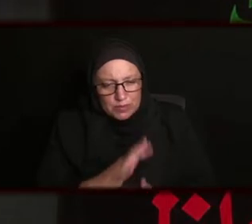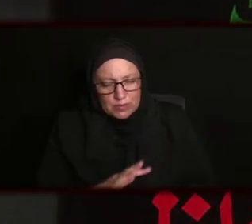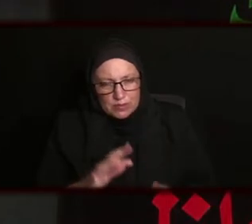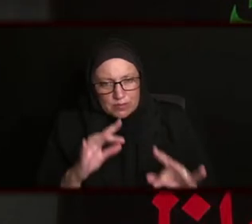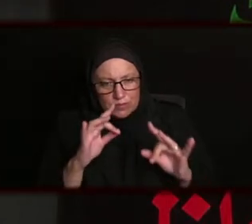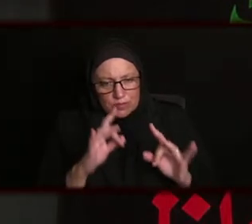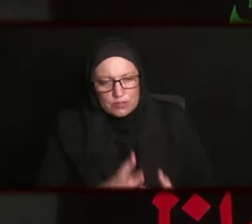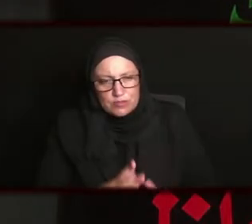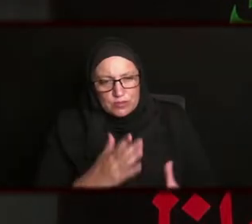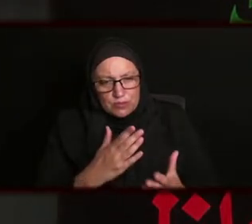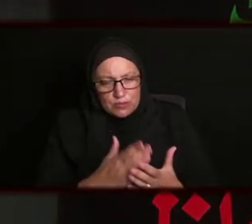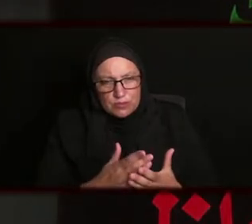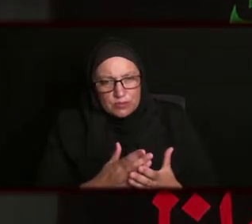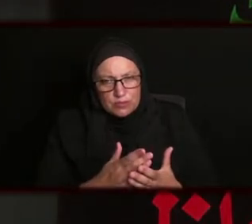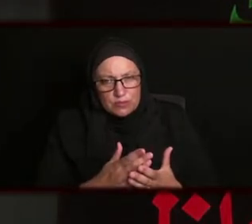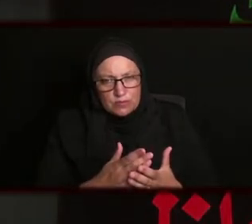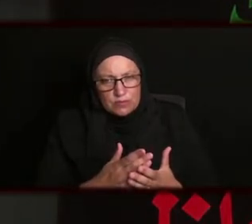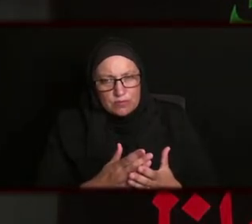والسلام على